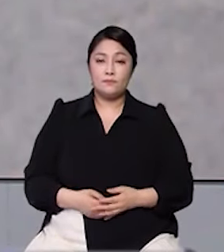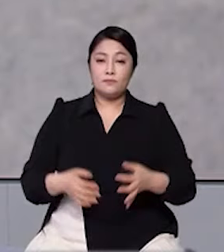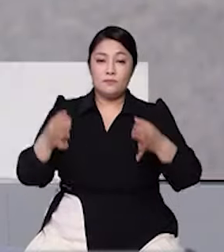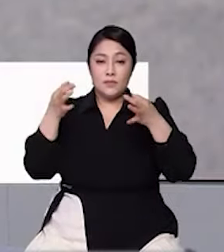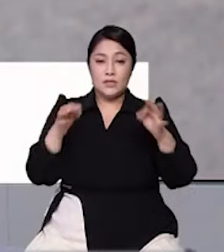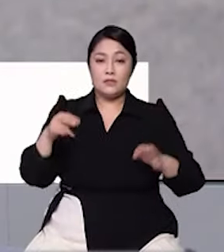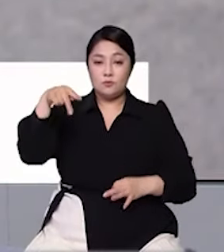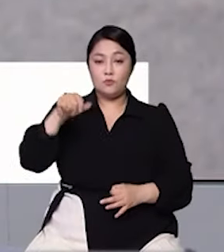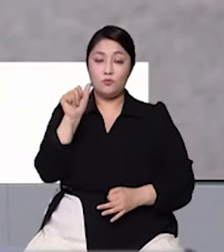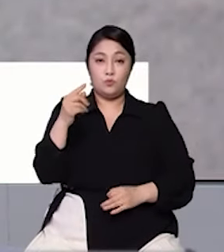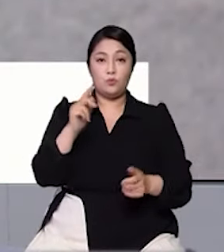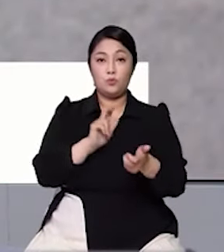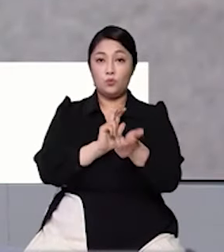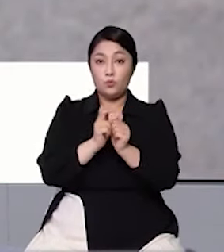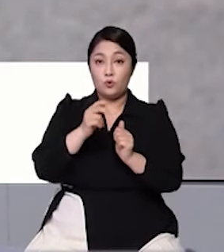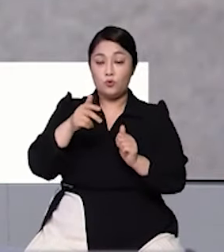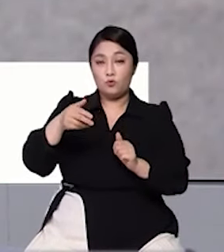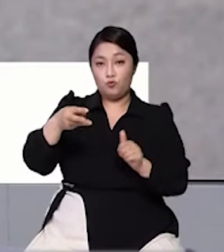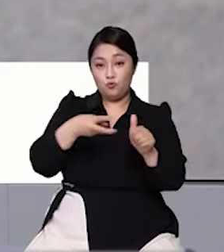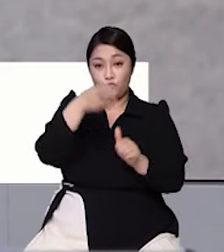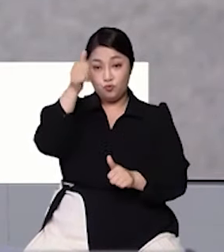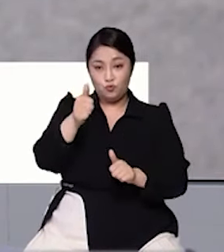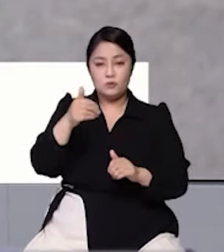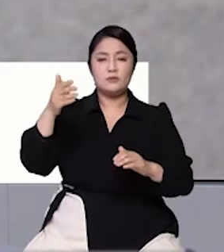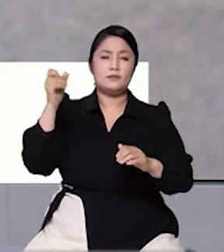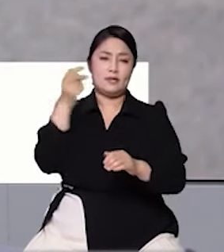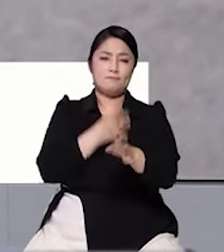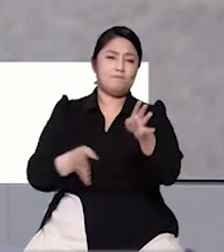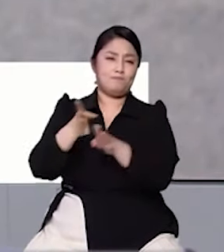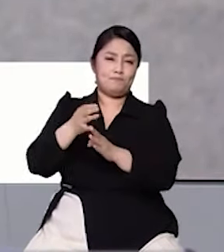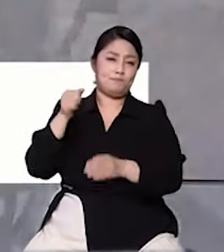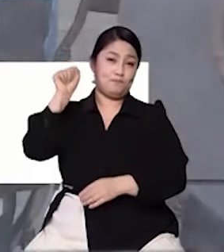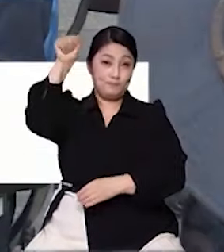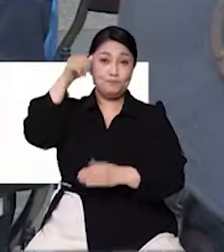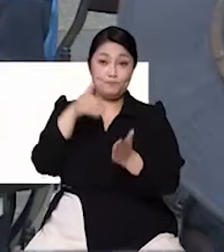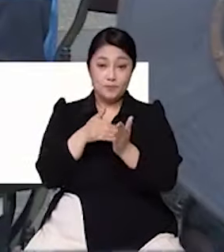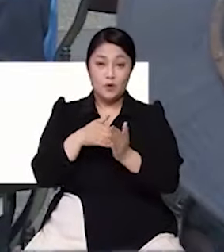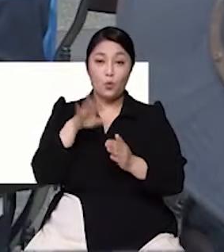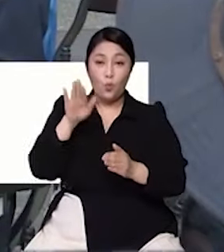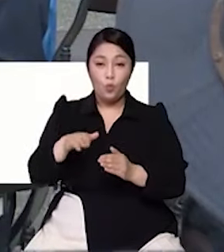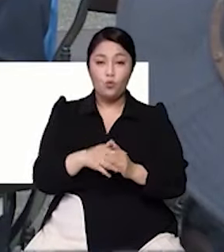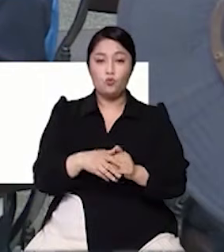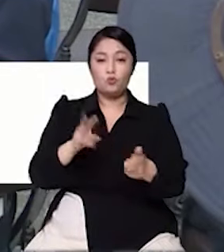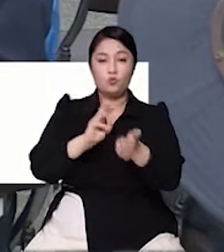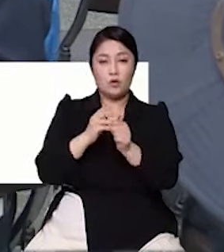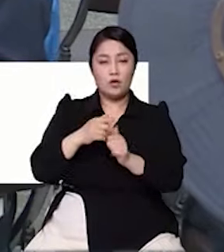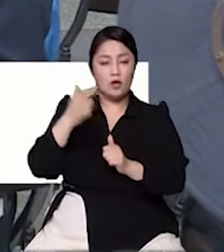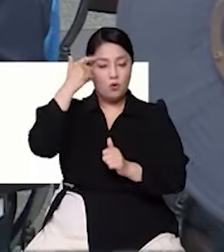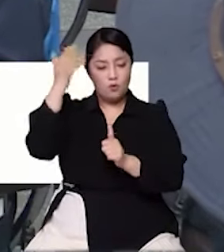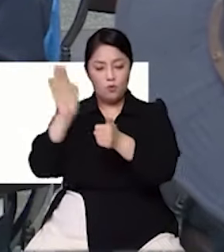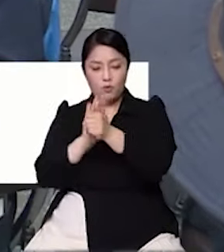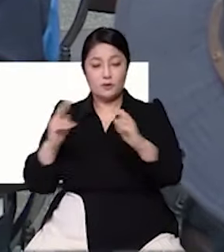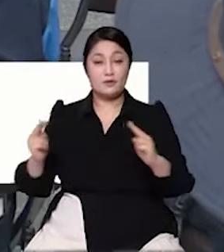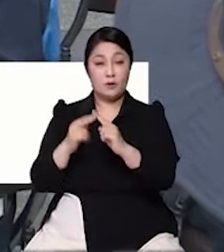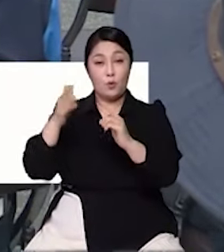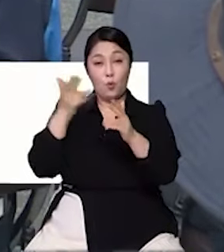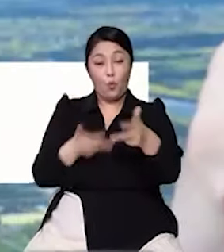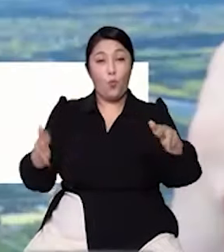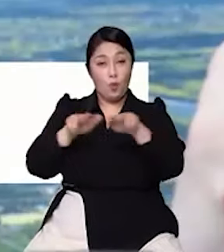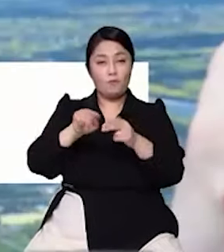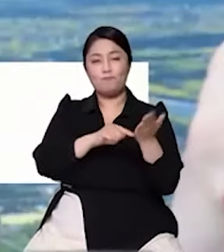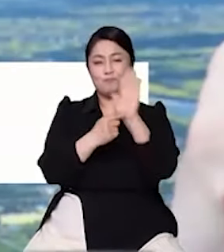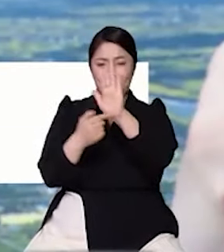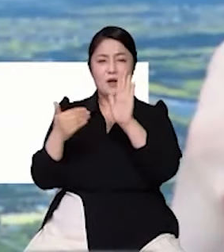김순옥 우래 군수가 재선 출마를 공식화 했습니다 김순옥 운수는 오늘 구래 군 현 충 공원에서 출마 기자회견을